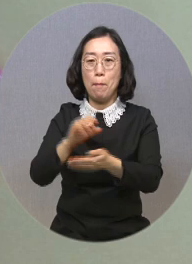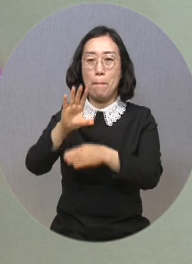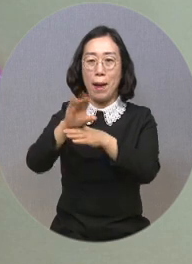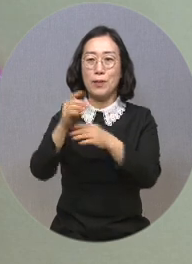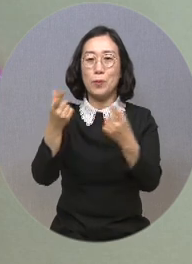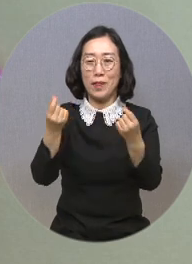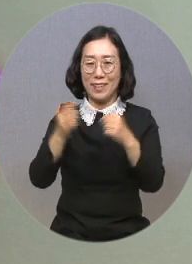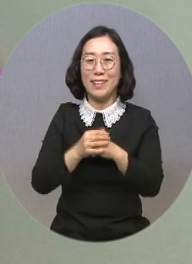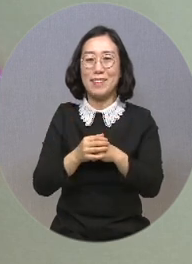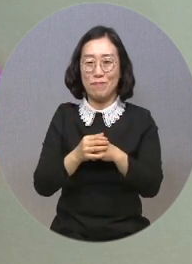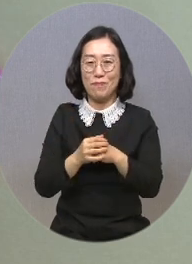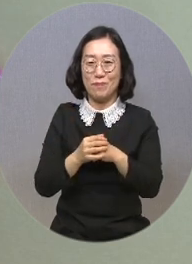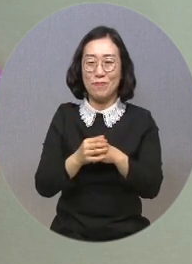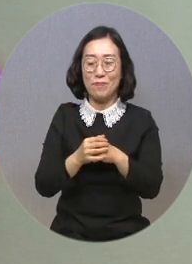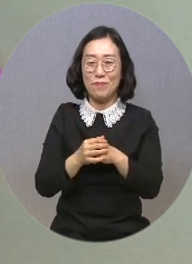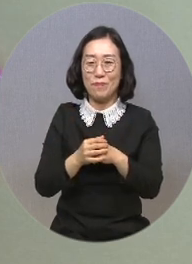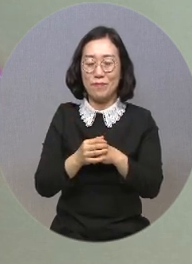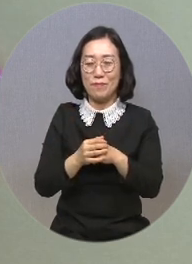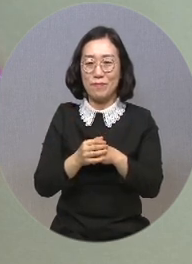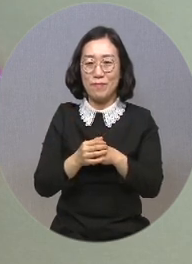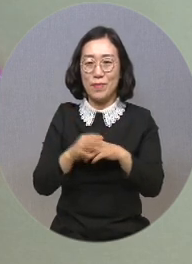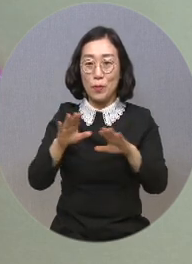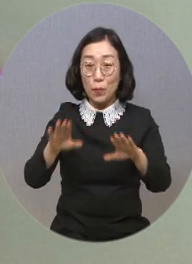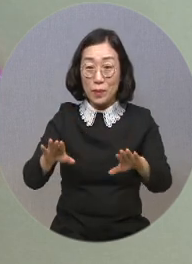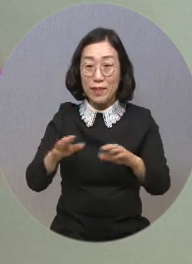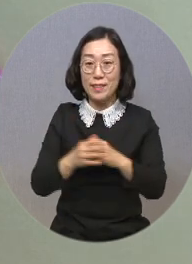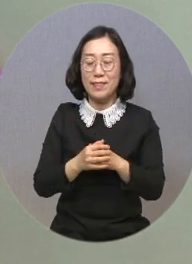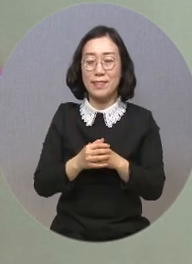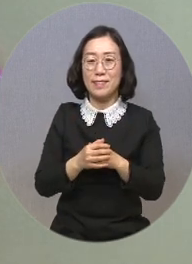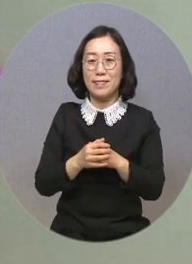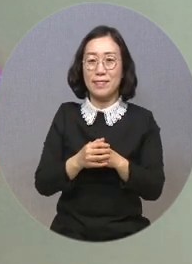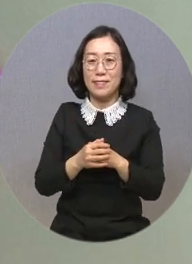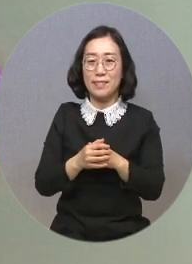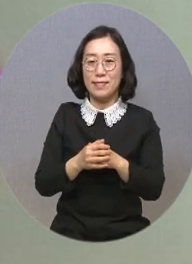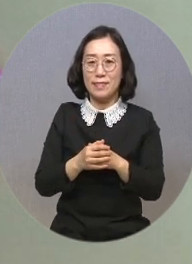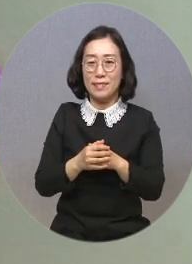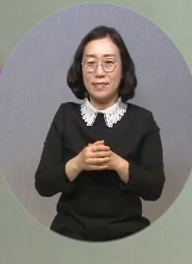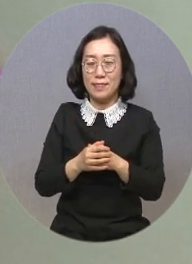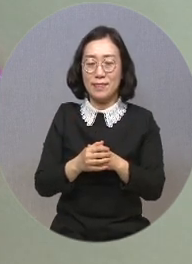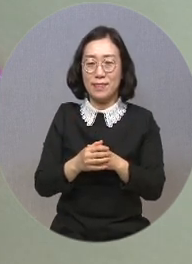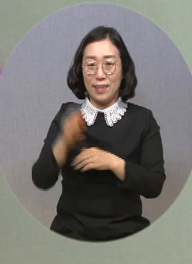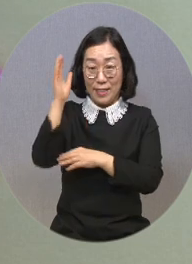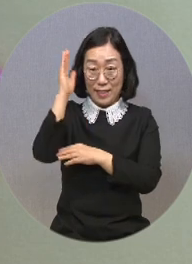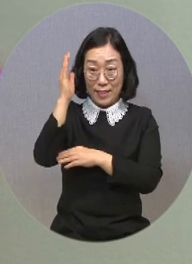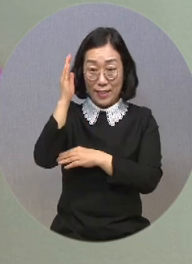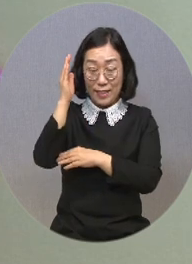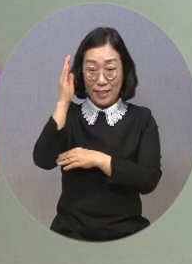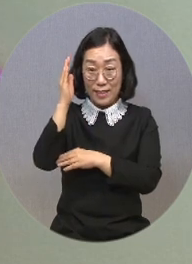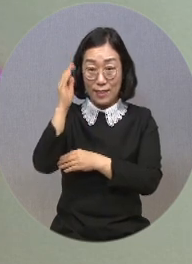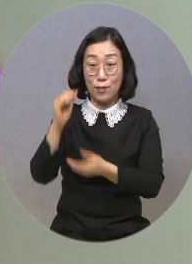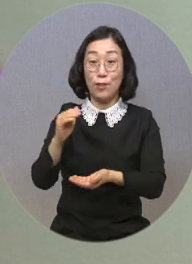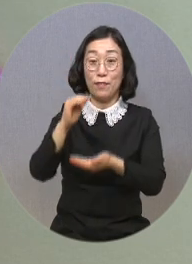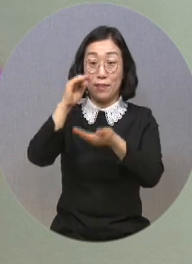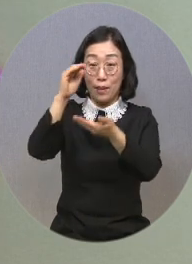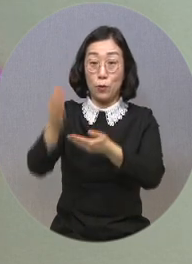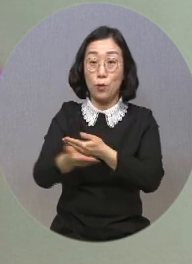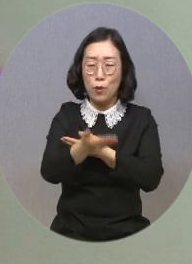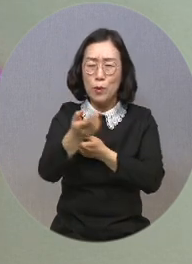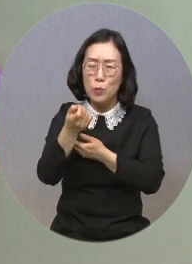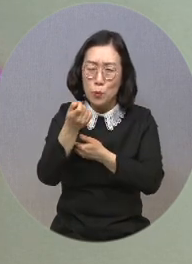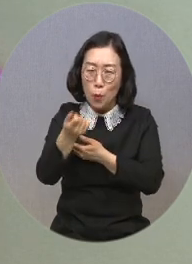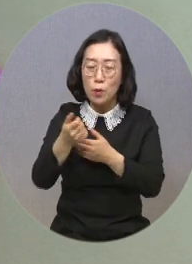방송이다 이런 생각을 하고 있고요. 오늘 제가 이렇게 토크하면서 드렸던 말씀들이 여러분들에게